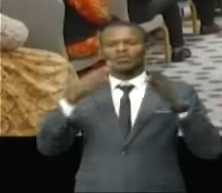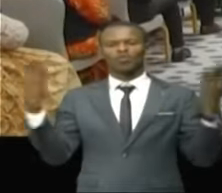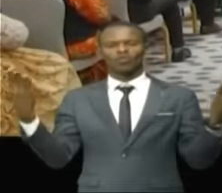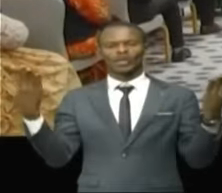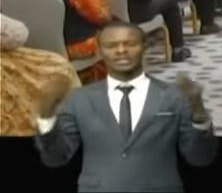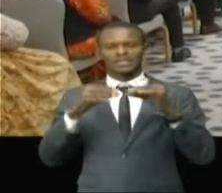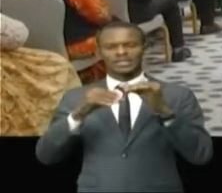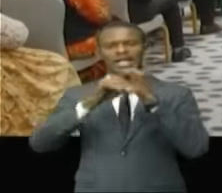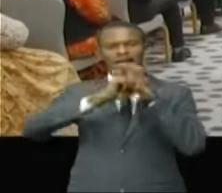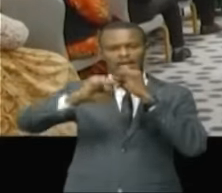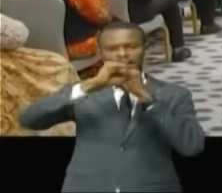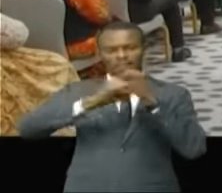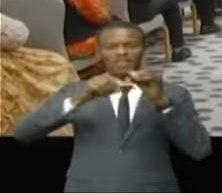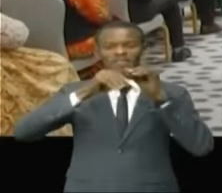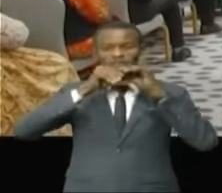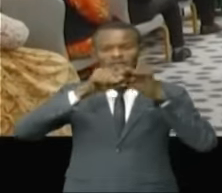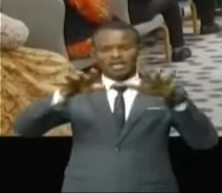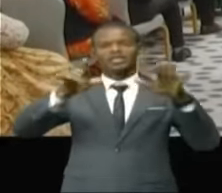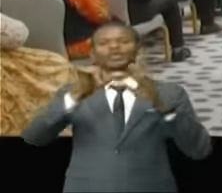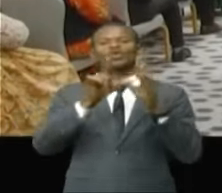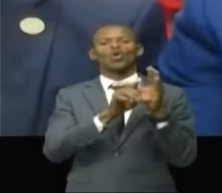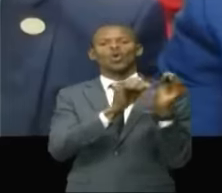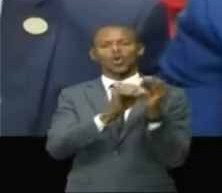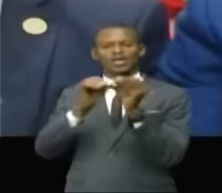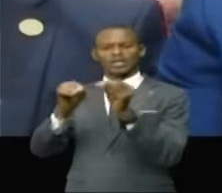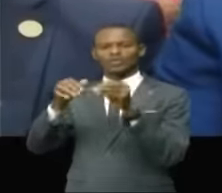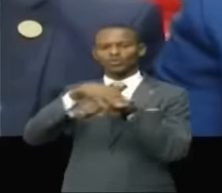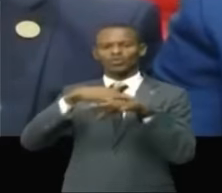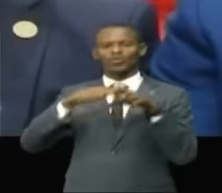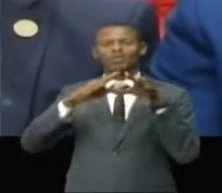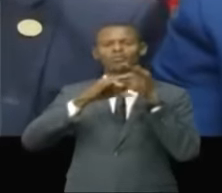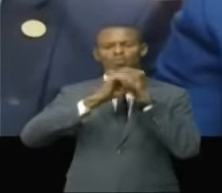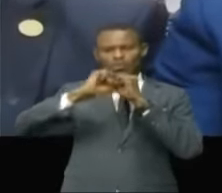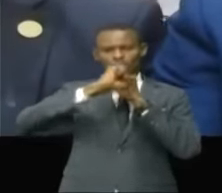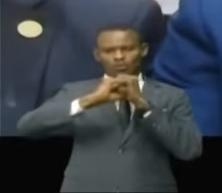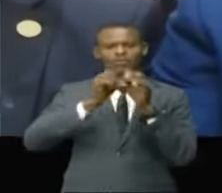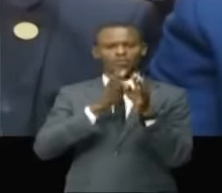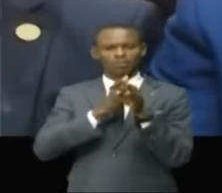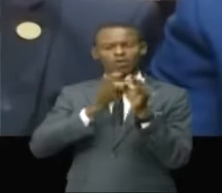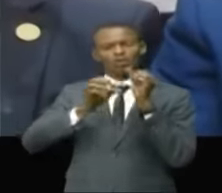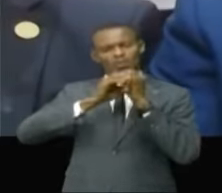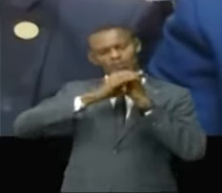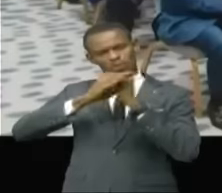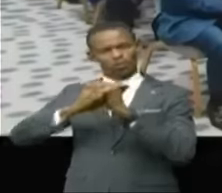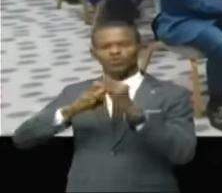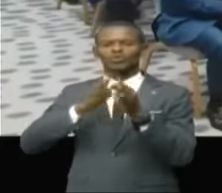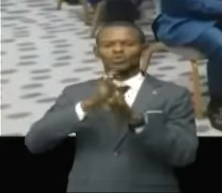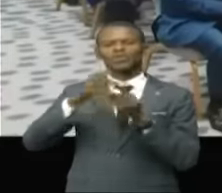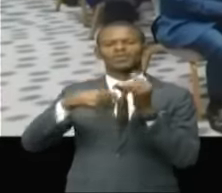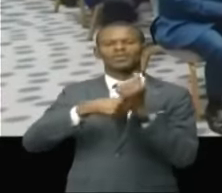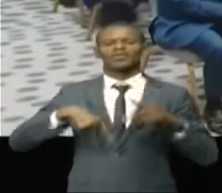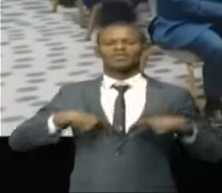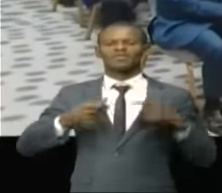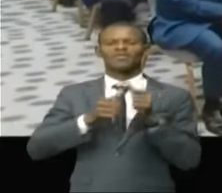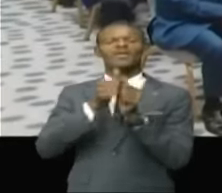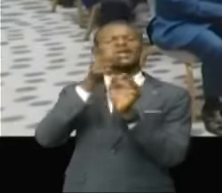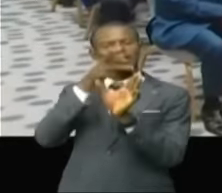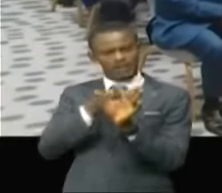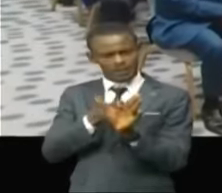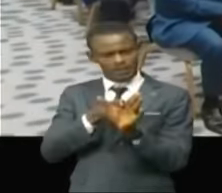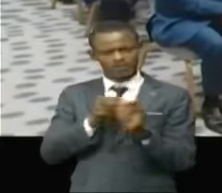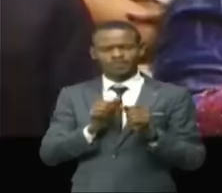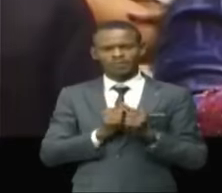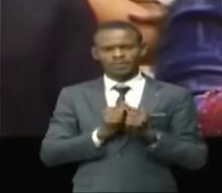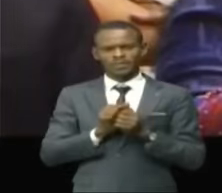la loi organique sur la protection et promotion des droits de la personne vivant avec handicap. Dans son mot de circonstance, Madame la